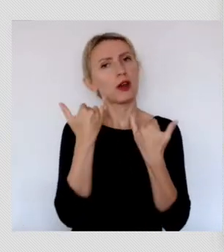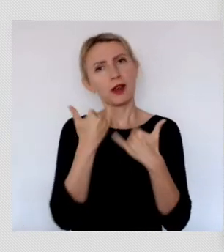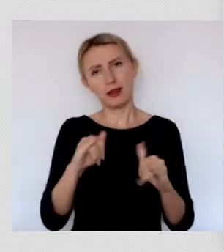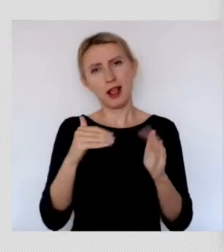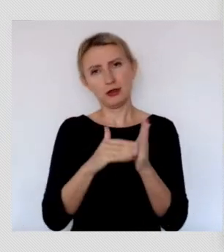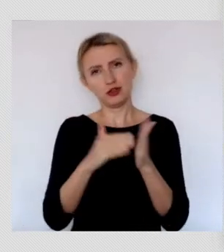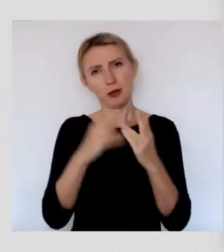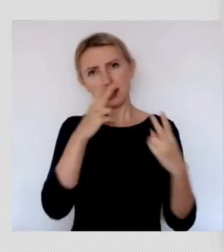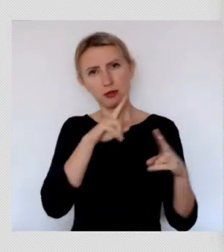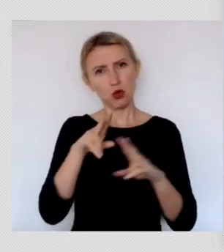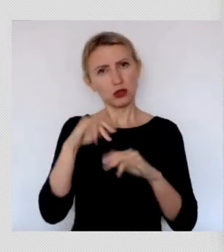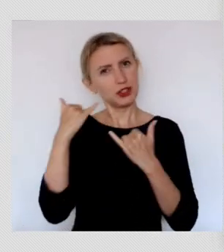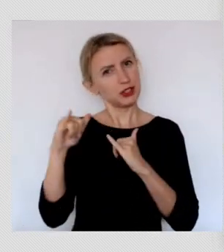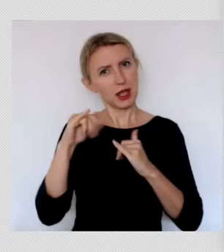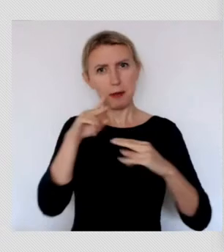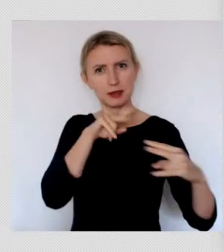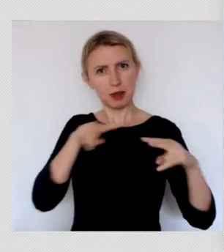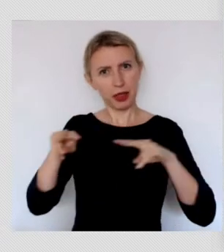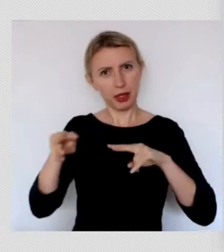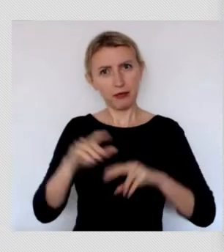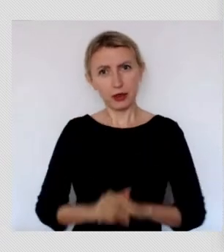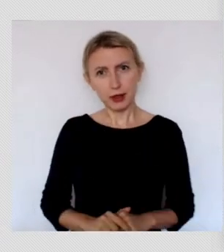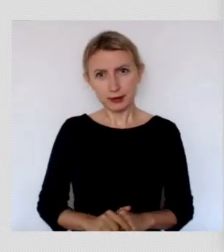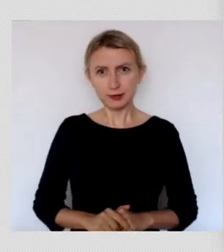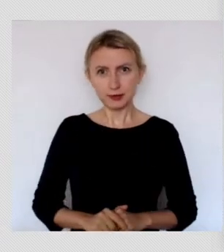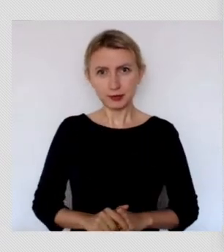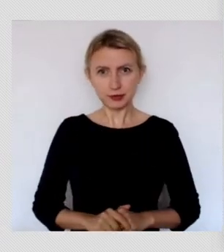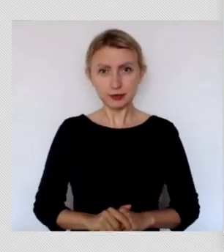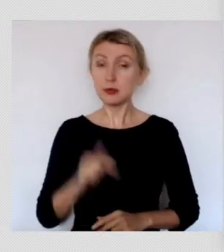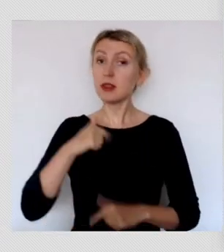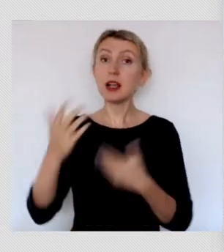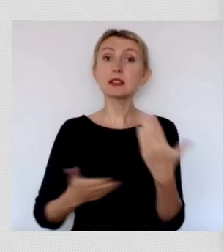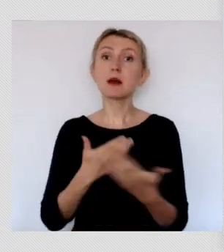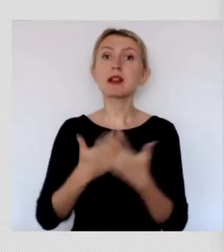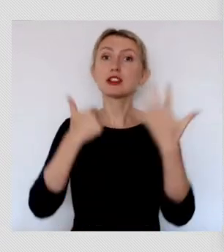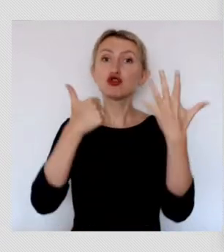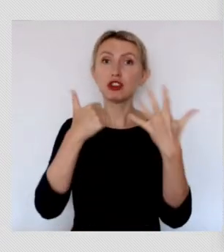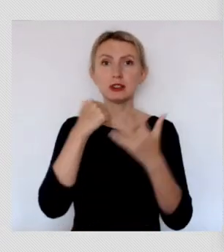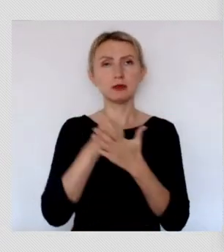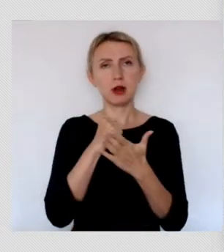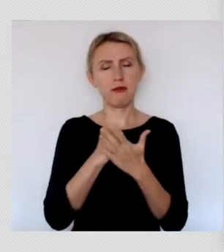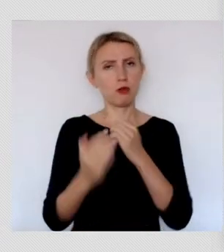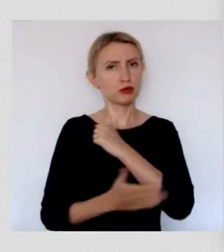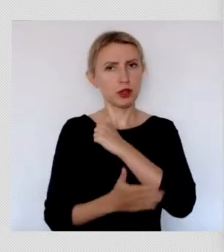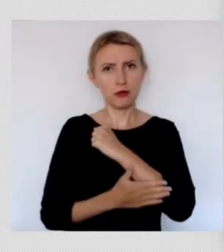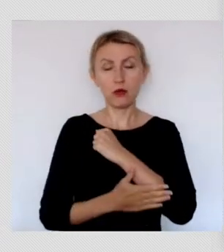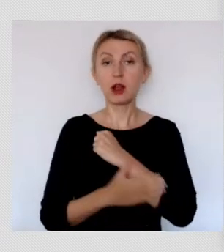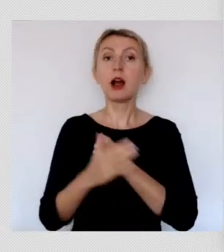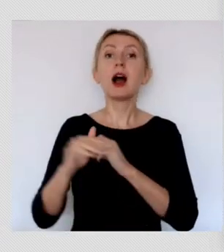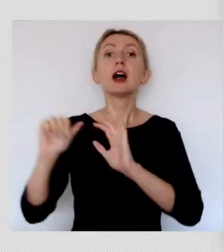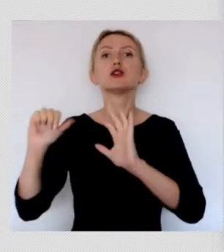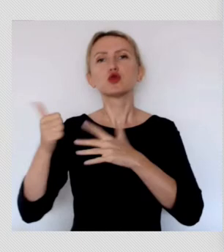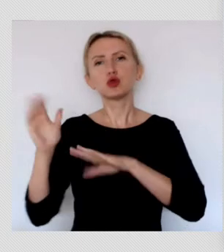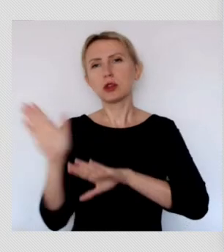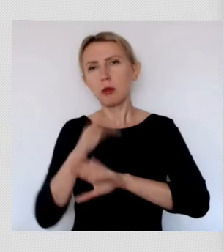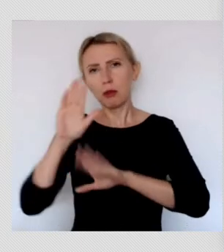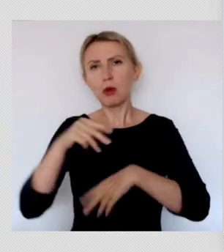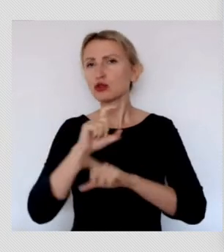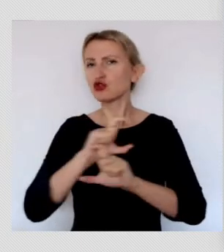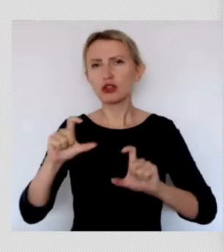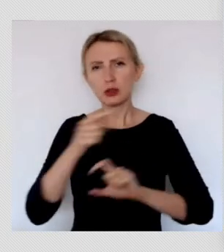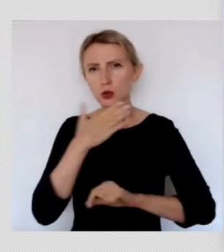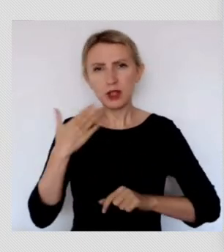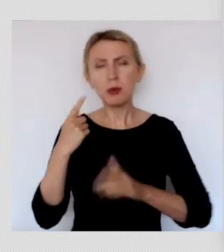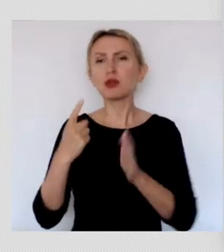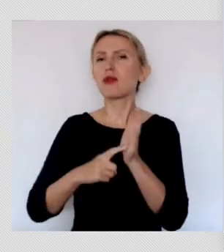patrzeć. Ja zaproponowałem 6 takich kwestii podstawowych. 6 pomijam ze względu na czas i na to, że ona